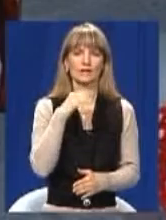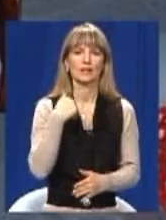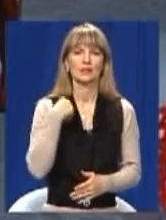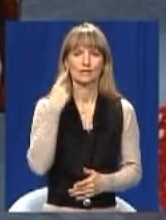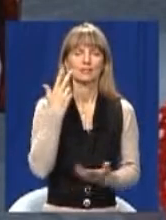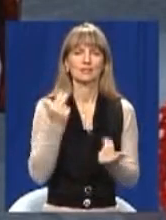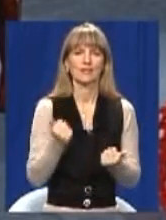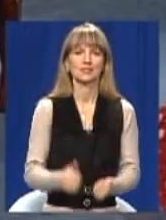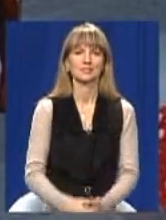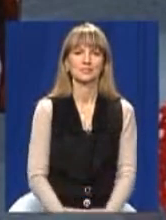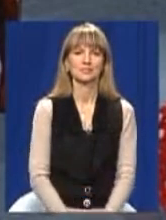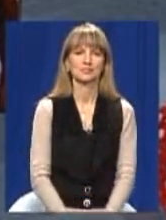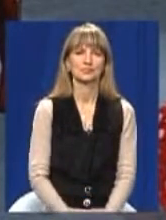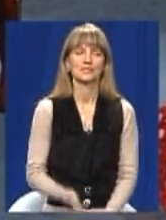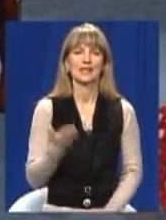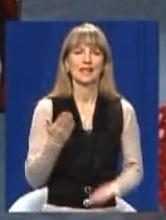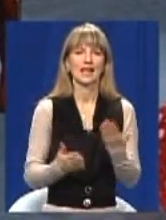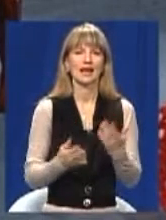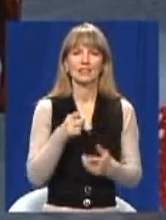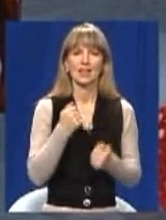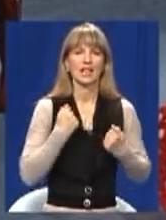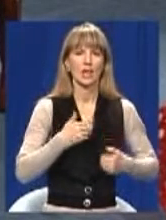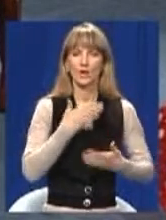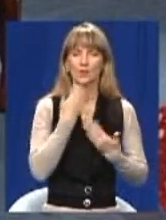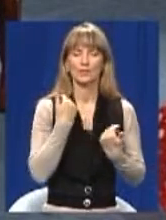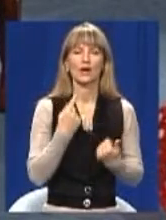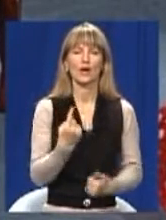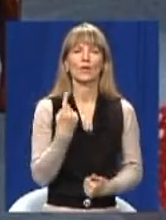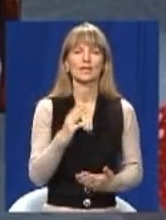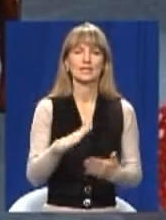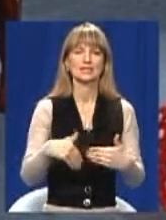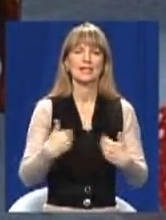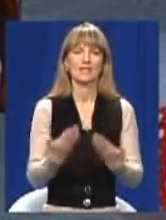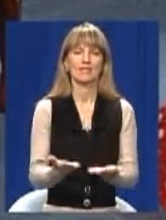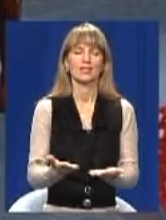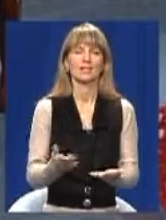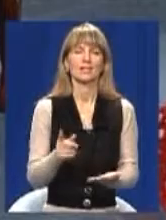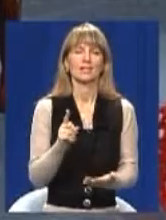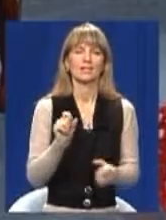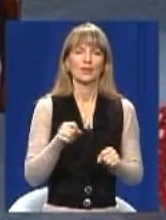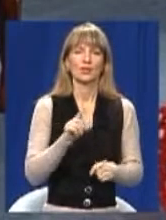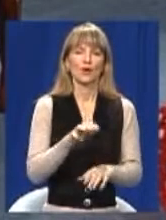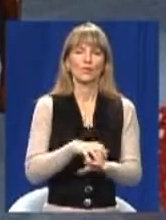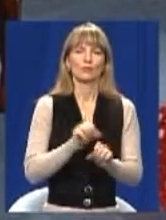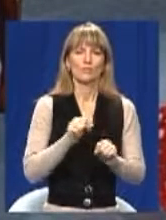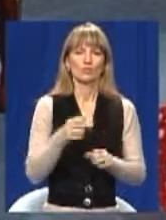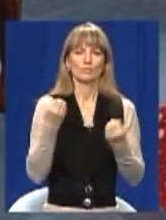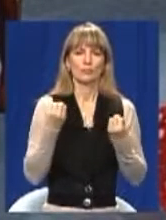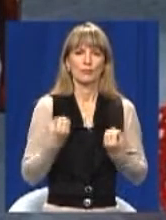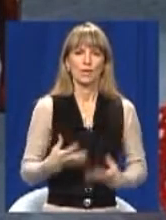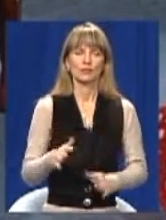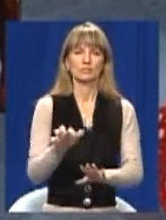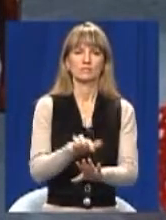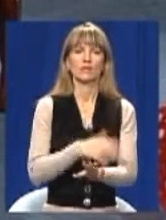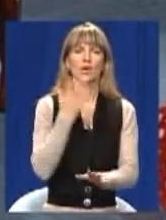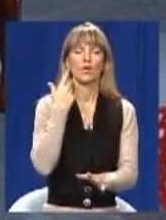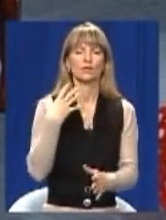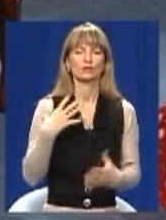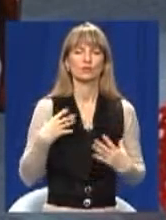Да. Ну, напевно, ти його й не купаєш. А ще така одна дуже порада, я тобі скажу, що можна котиків просто вичесувати, коли у них